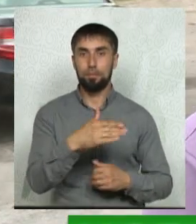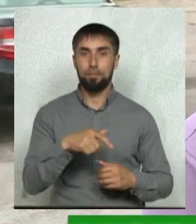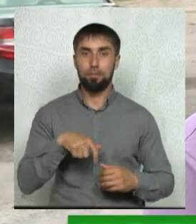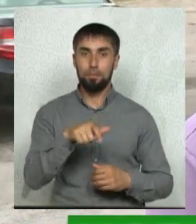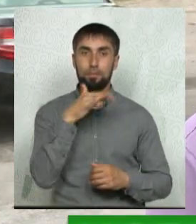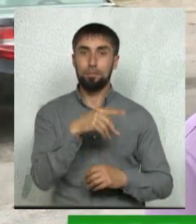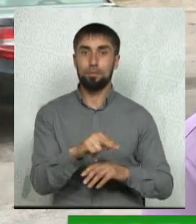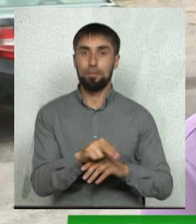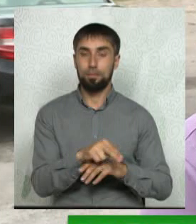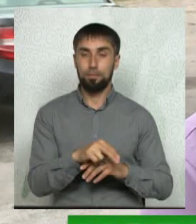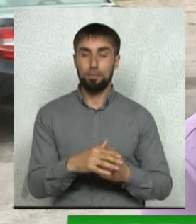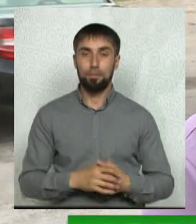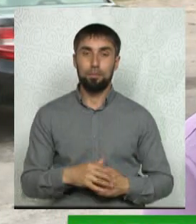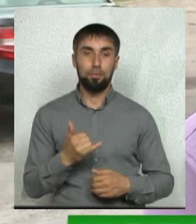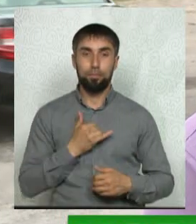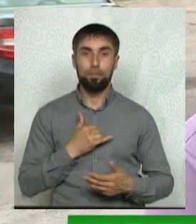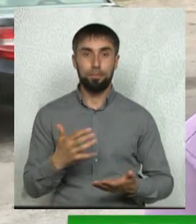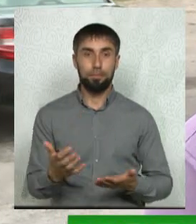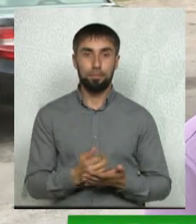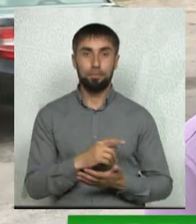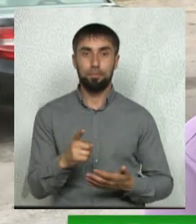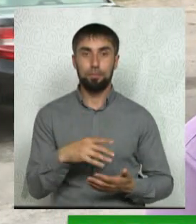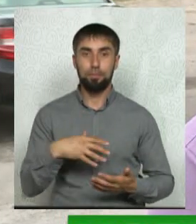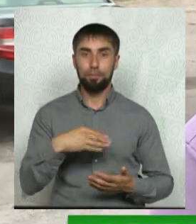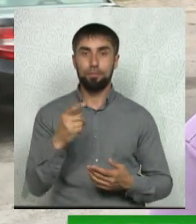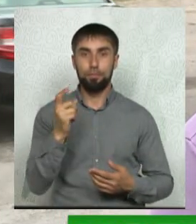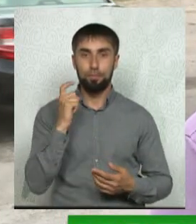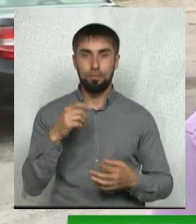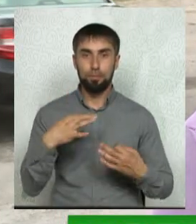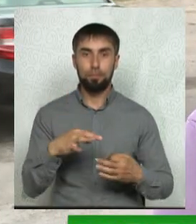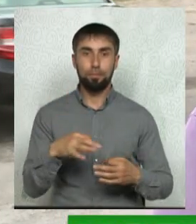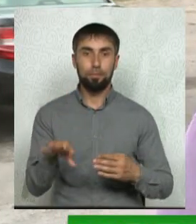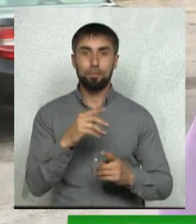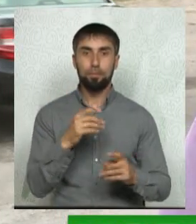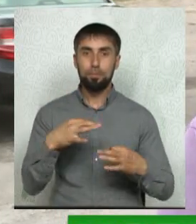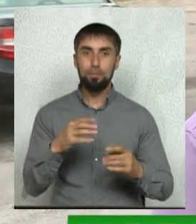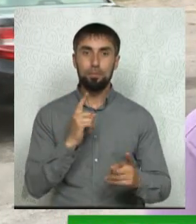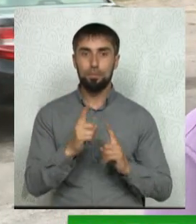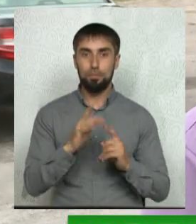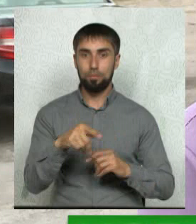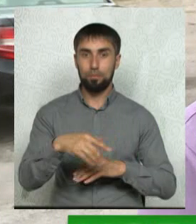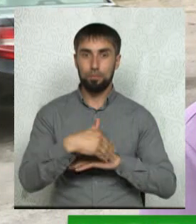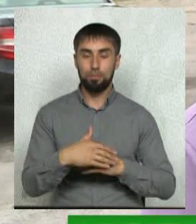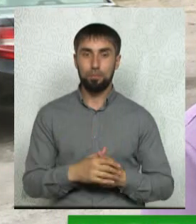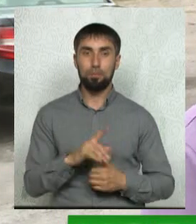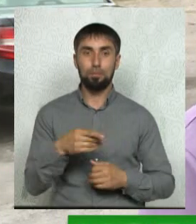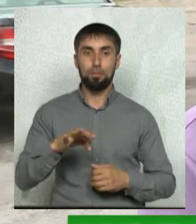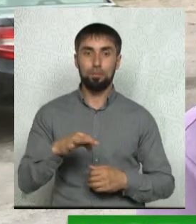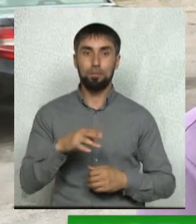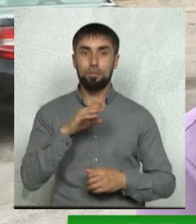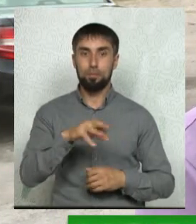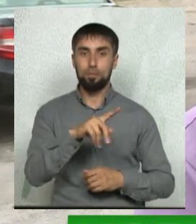сегодня, которые нам делают, у нас получается вот все грузовые машины, все поток пойдет по этой улице, потому что